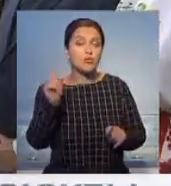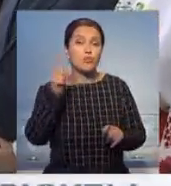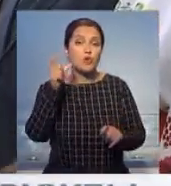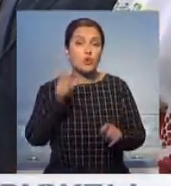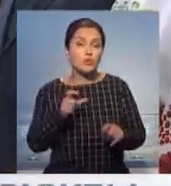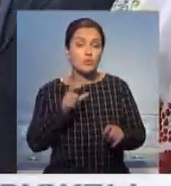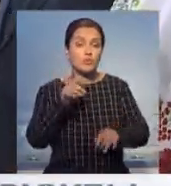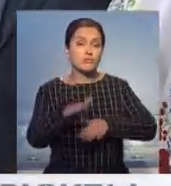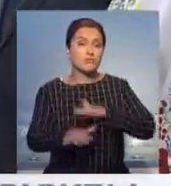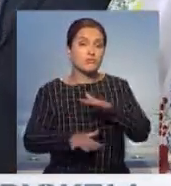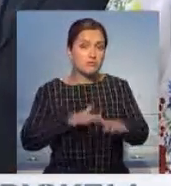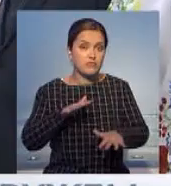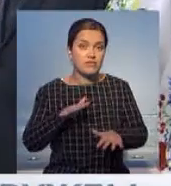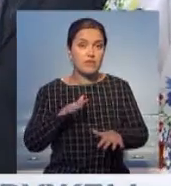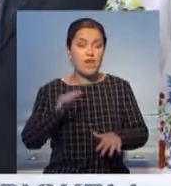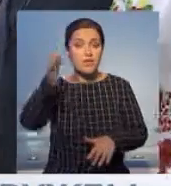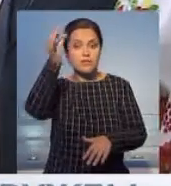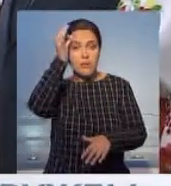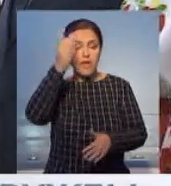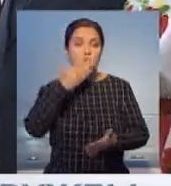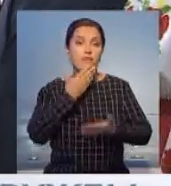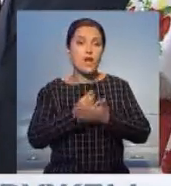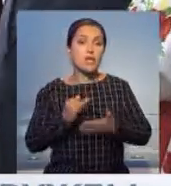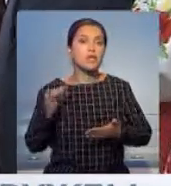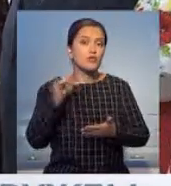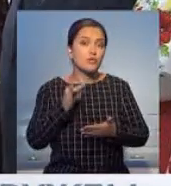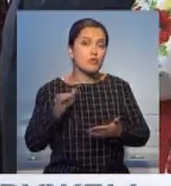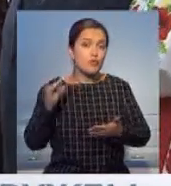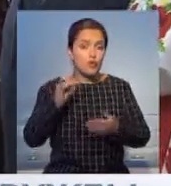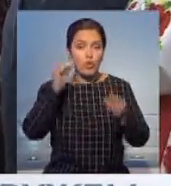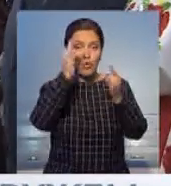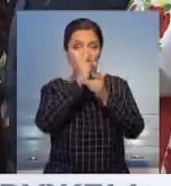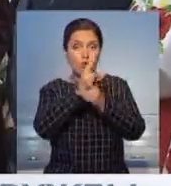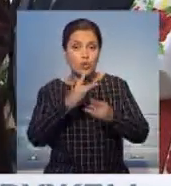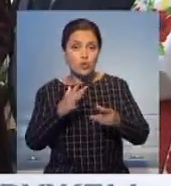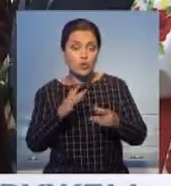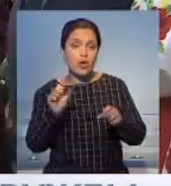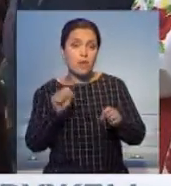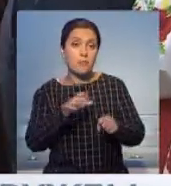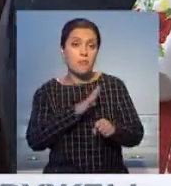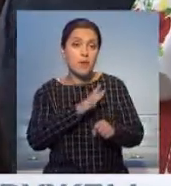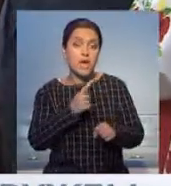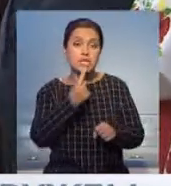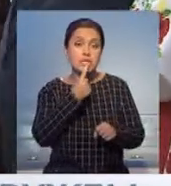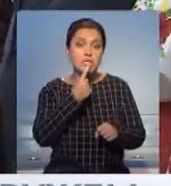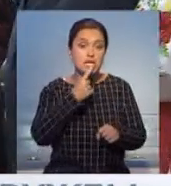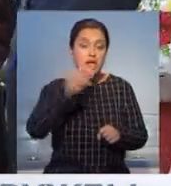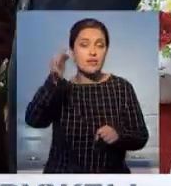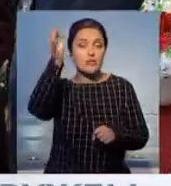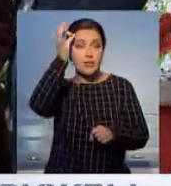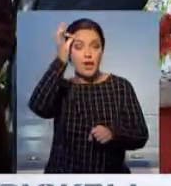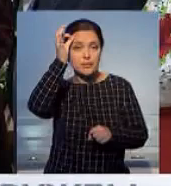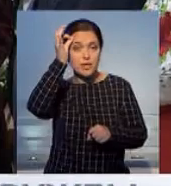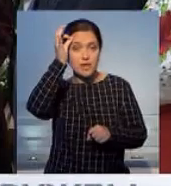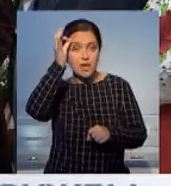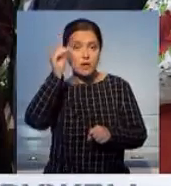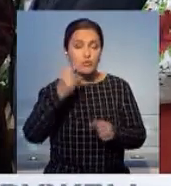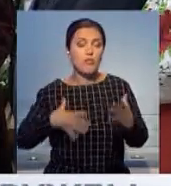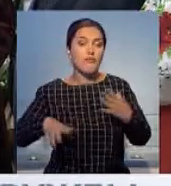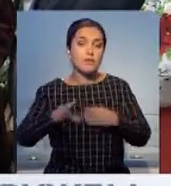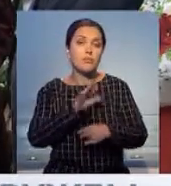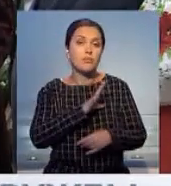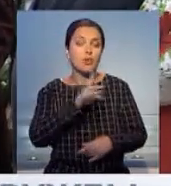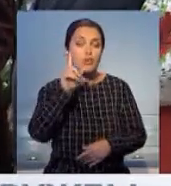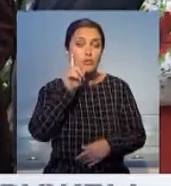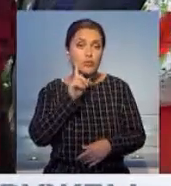приходили, вспоминали свою историю, свою культуру. Может быть, языки вспоминали, чтобы всем было